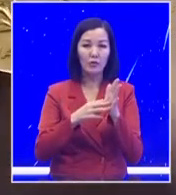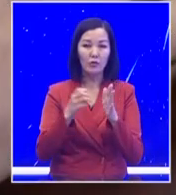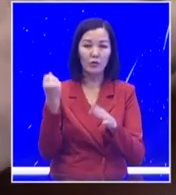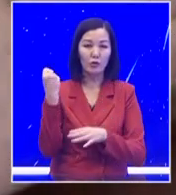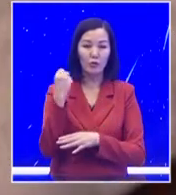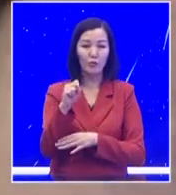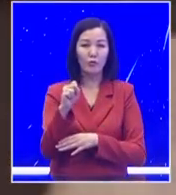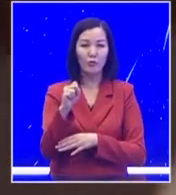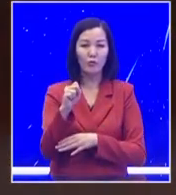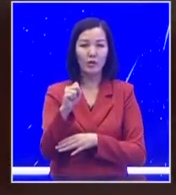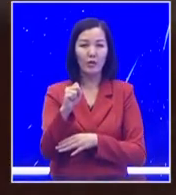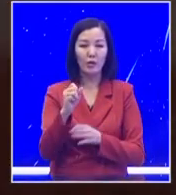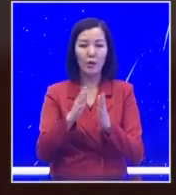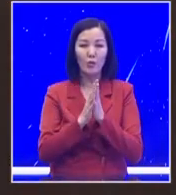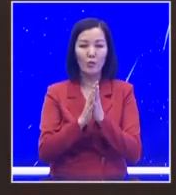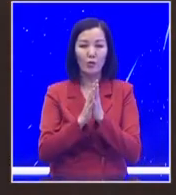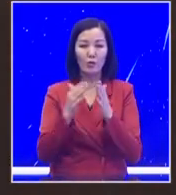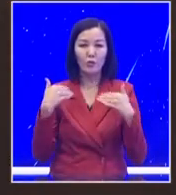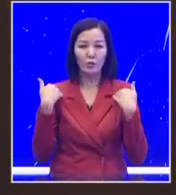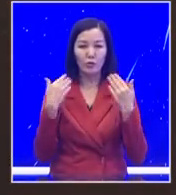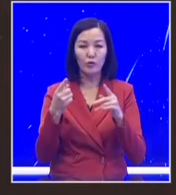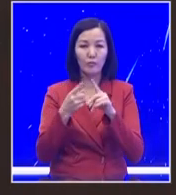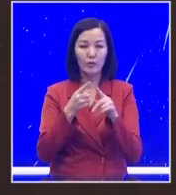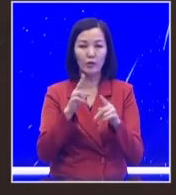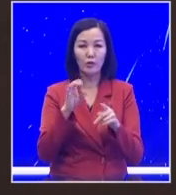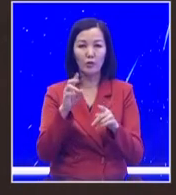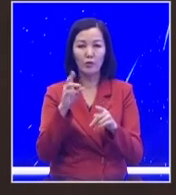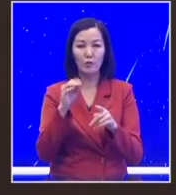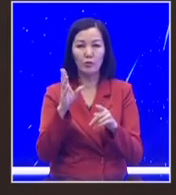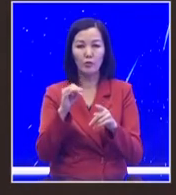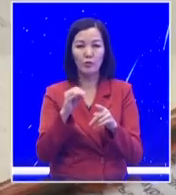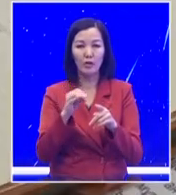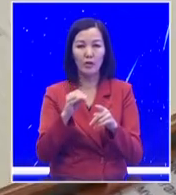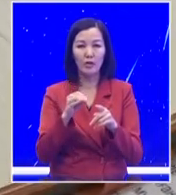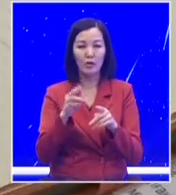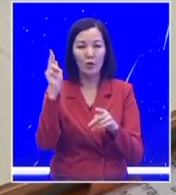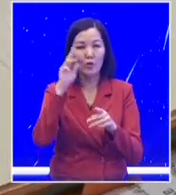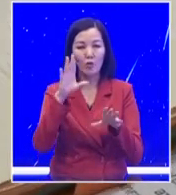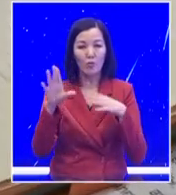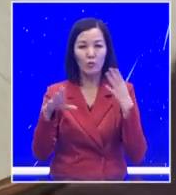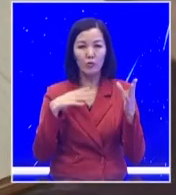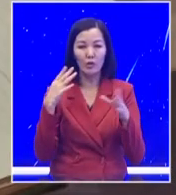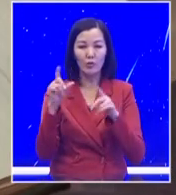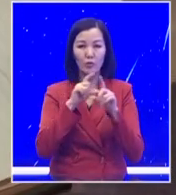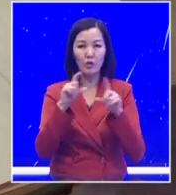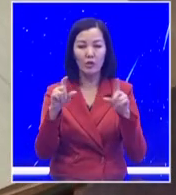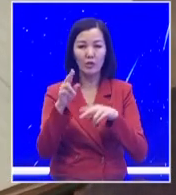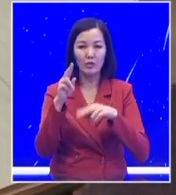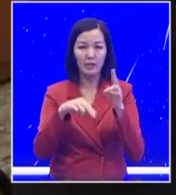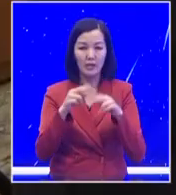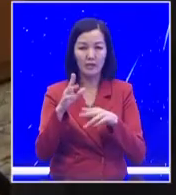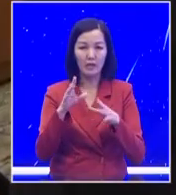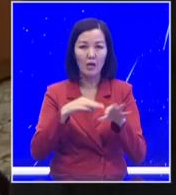бір емес, бірнеше өтініш ала келген. Бірі Көксудағы Шаған тауына оқу жаттығу өткізетін кешен салынса.